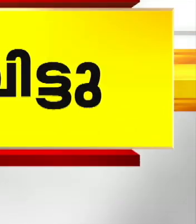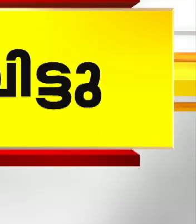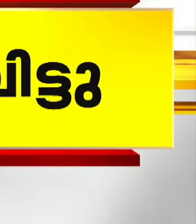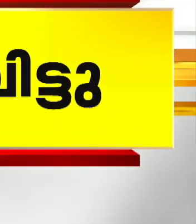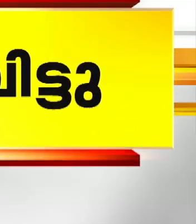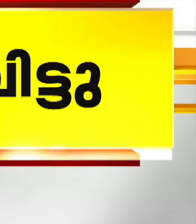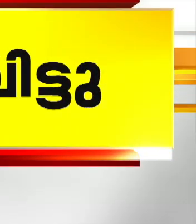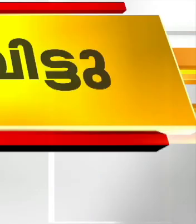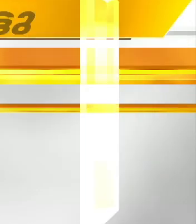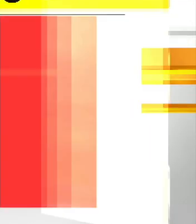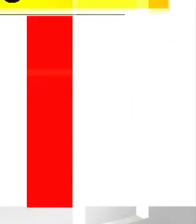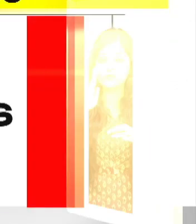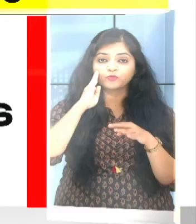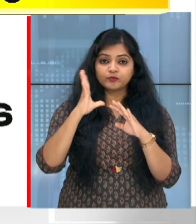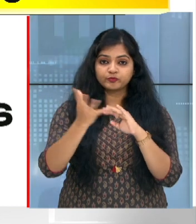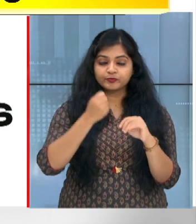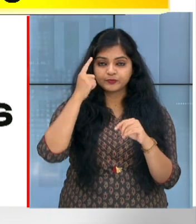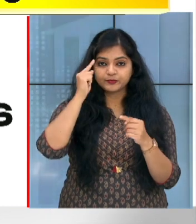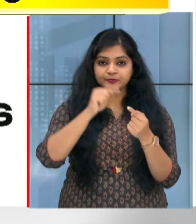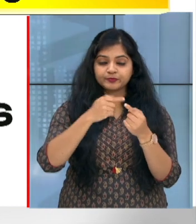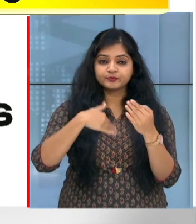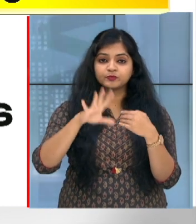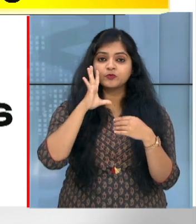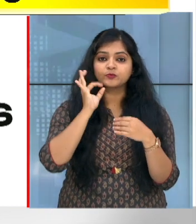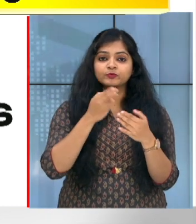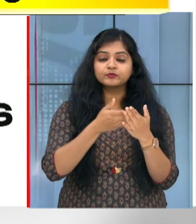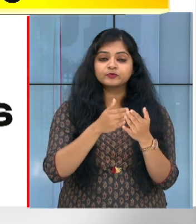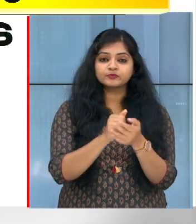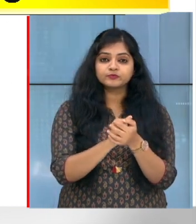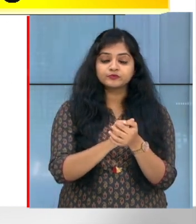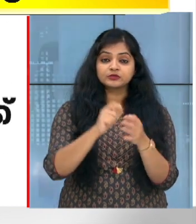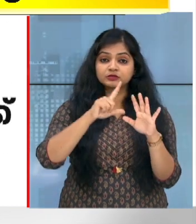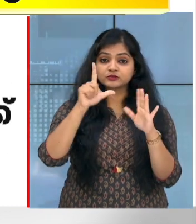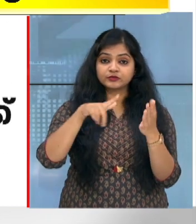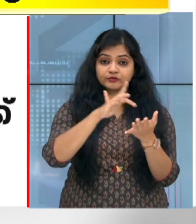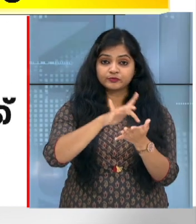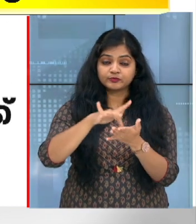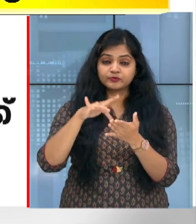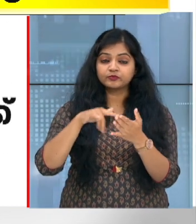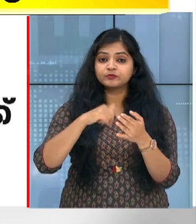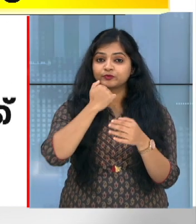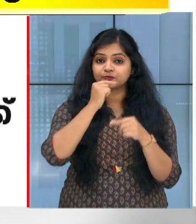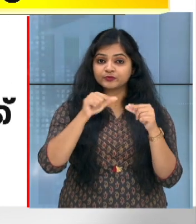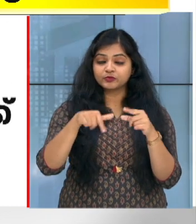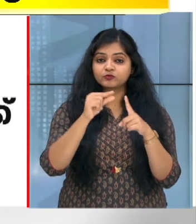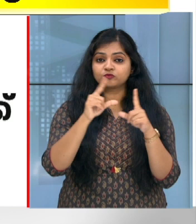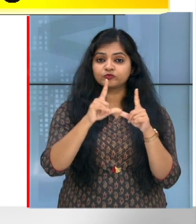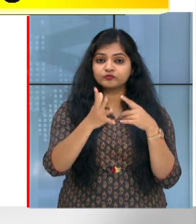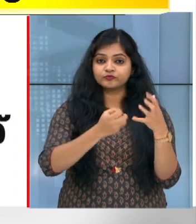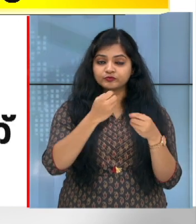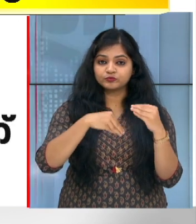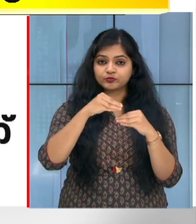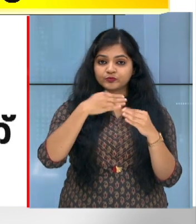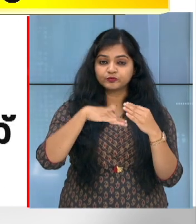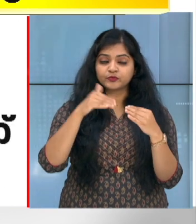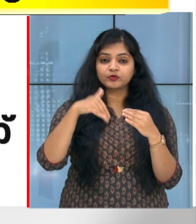നിന്ന് ഈ മൊബൈൽ ഫോൺ കണ്ടെടുക്കുക എന്നുള്ളതാണ് ഏറ്റവും പ്രധാനപ്പെട്ട കാര്യം. കൂടാതെ 7 സ്ഥലങ്ങളിൽ എത്തിച്ച് പ്രതികളെ തെളിവെടുക്കും എന്നുള്ള ഒരു വിവരമാണ് നിലവിൽ